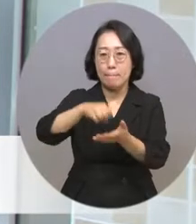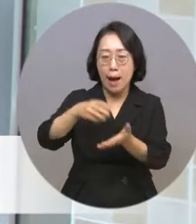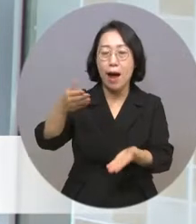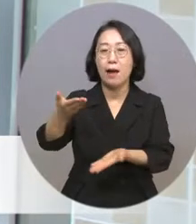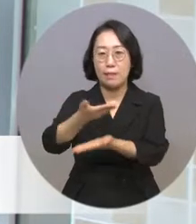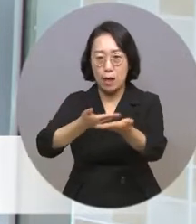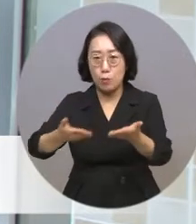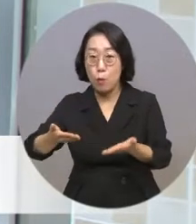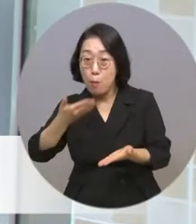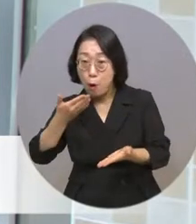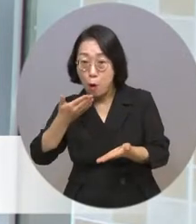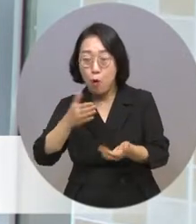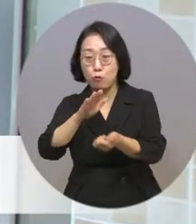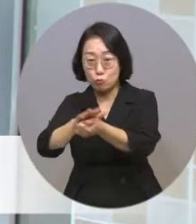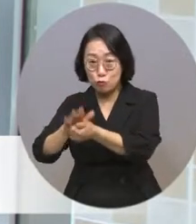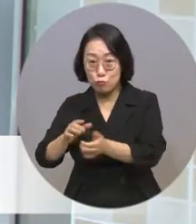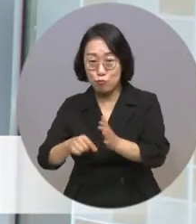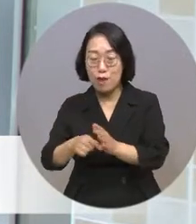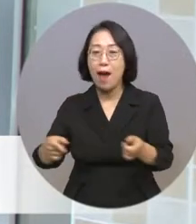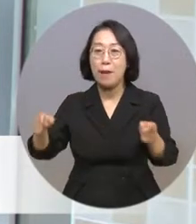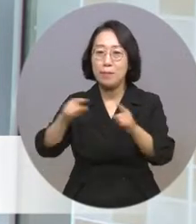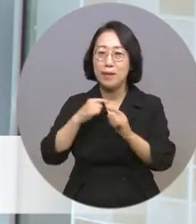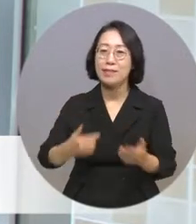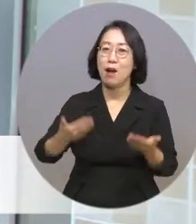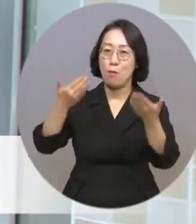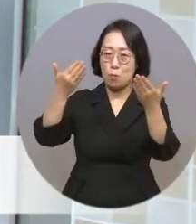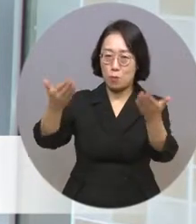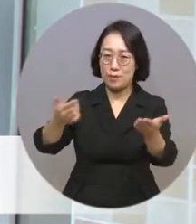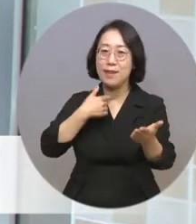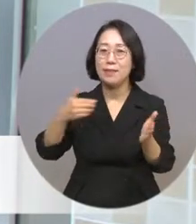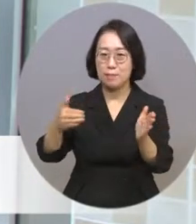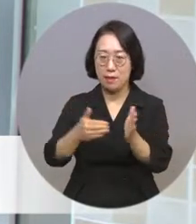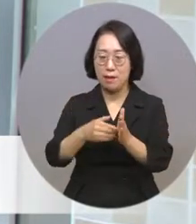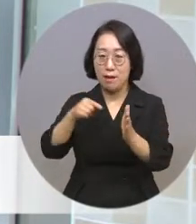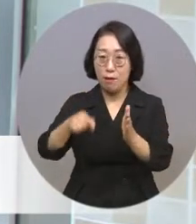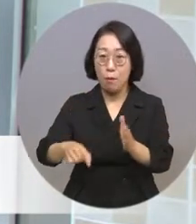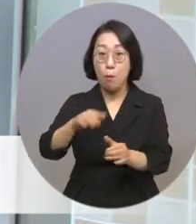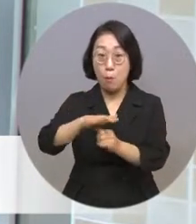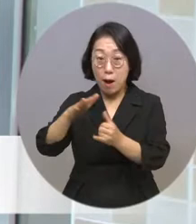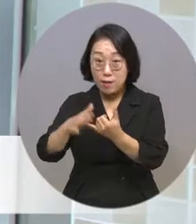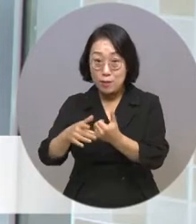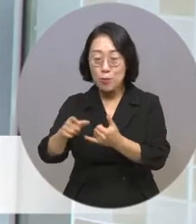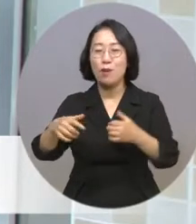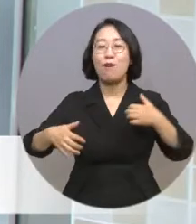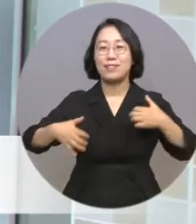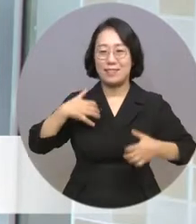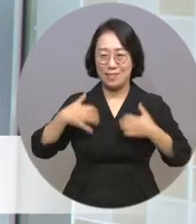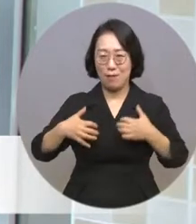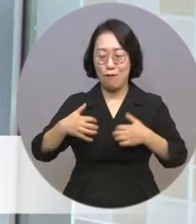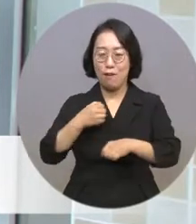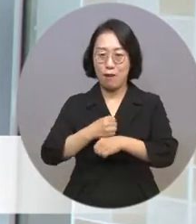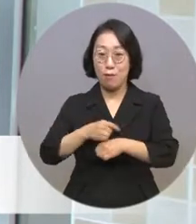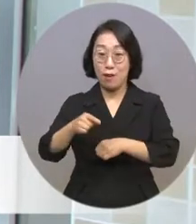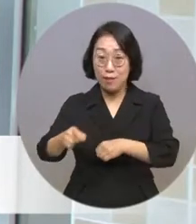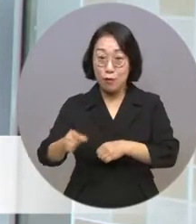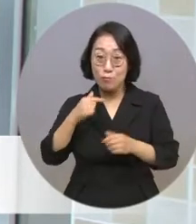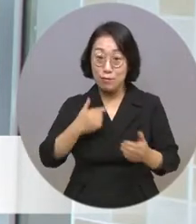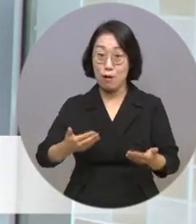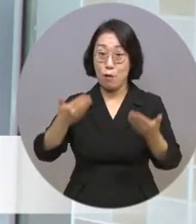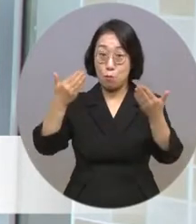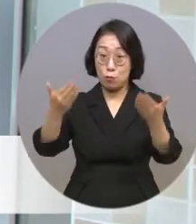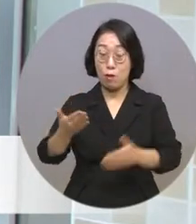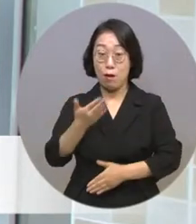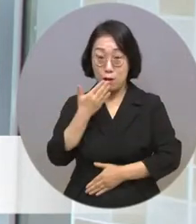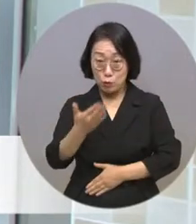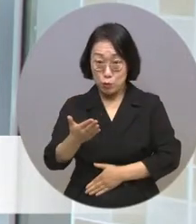실천을 위해서 빵 만들기 봉사를 같이 한번 해보았습니다. 그런데 아이들도 훨씬 더 즐거워하고 이런